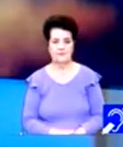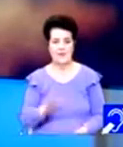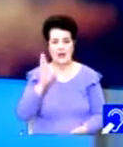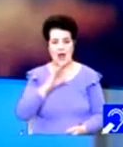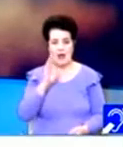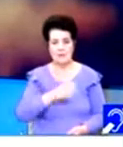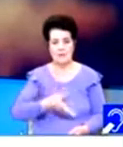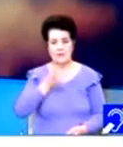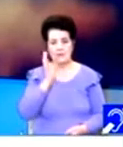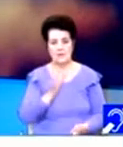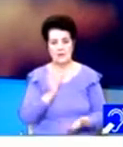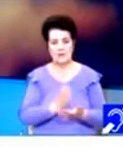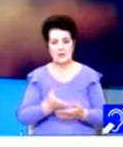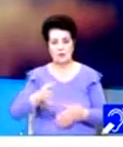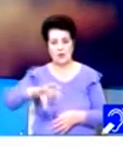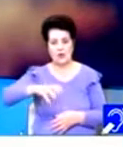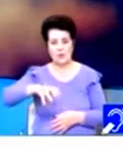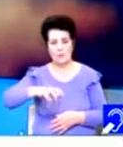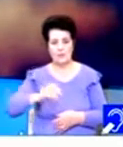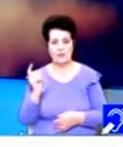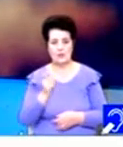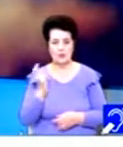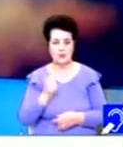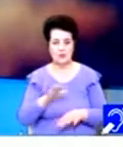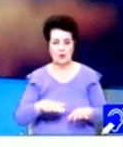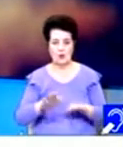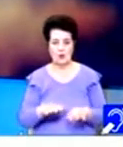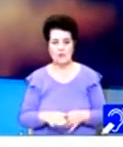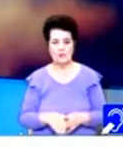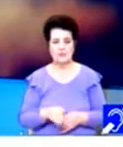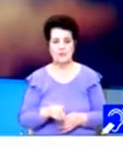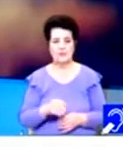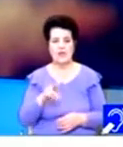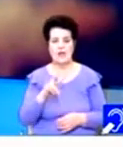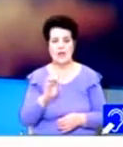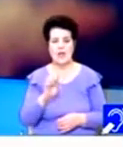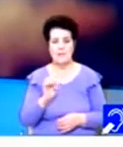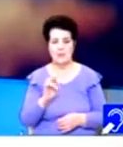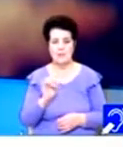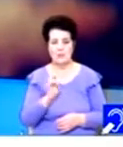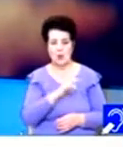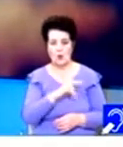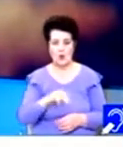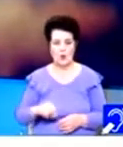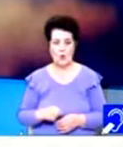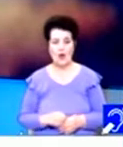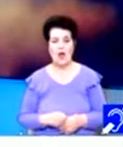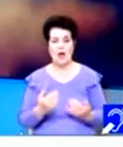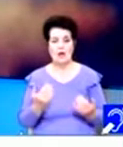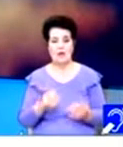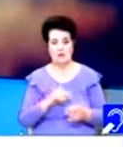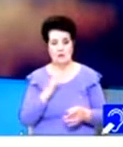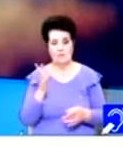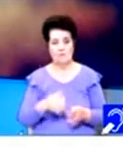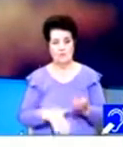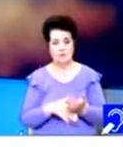Apa potabilă a ajuns și la robinetele din gospodăriile localnicilor din comuna Lebedenco, raionul Cahul. Acest lucru a fost posibil